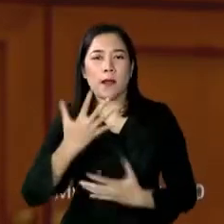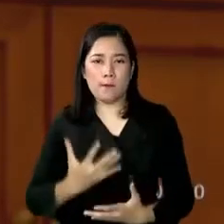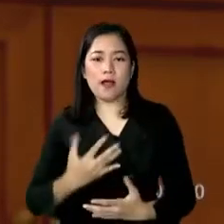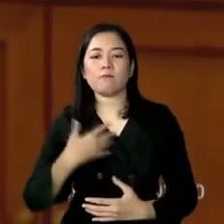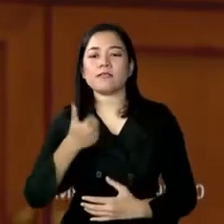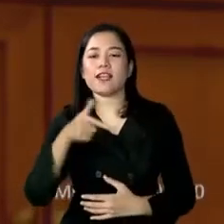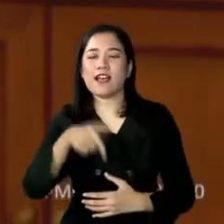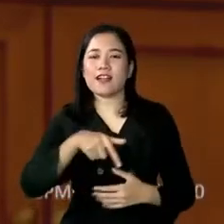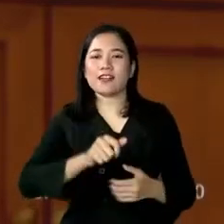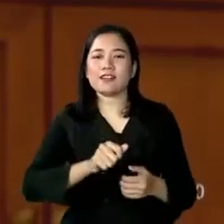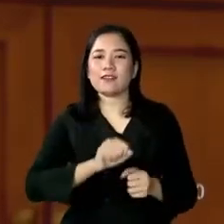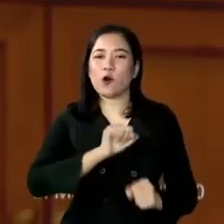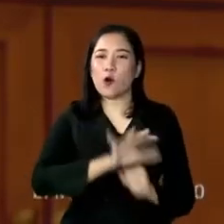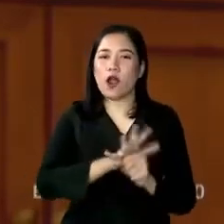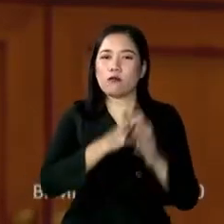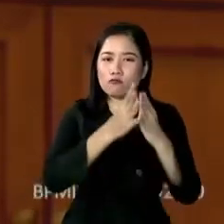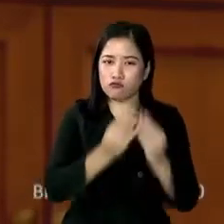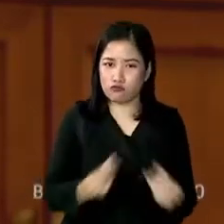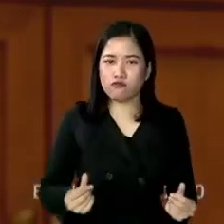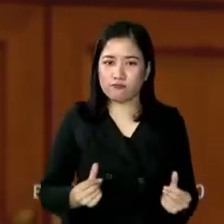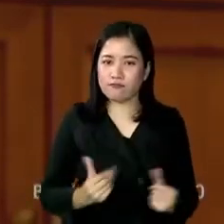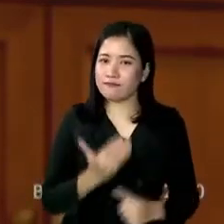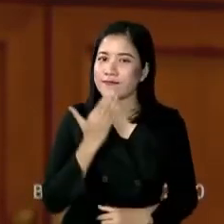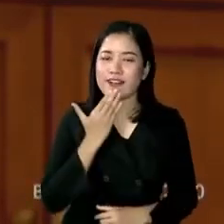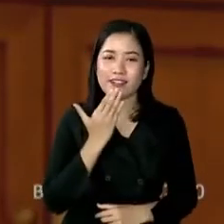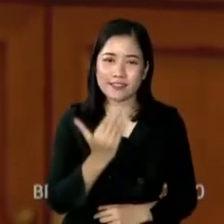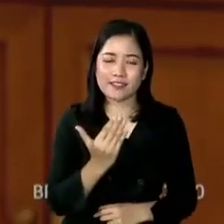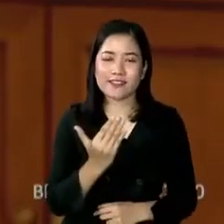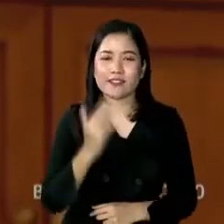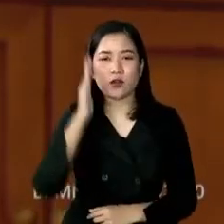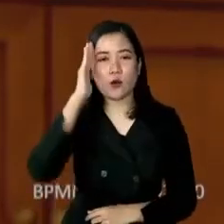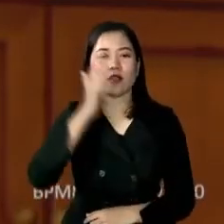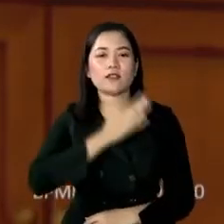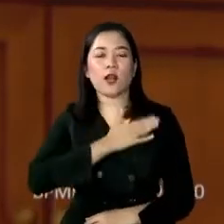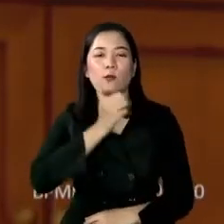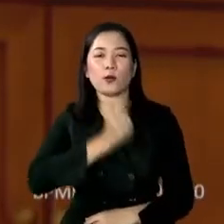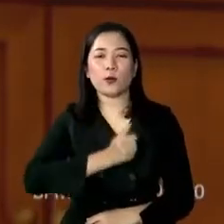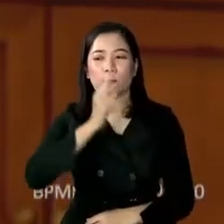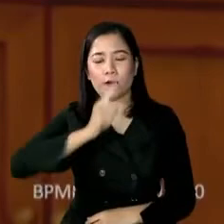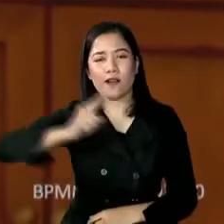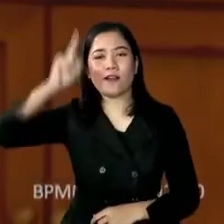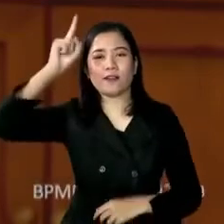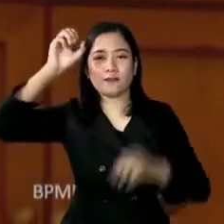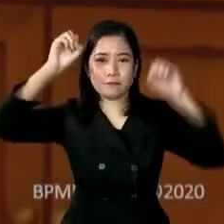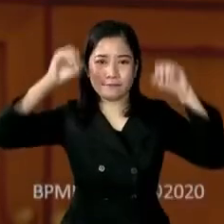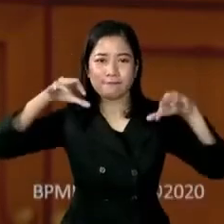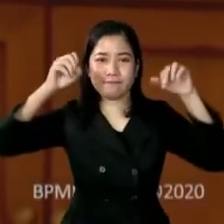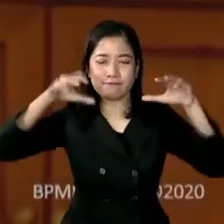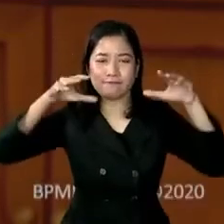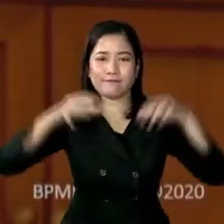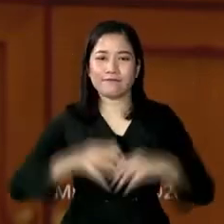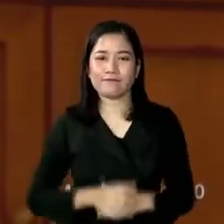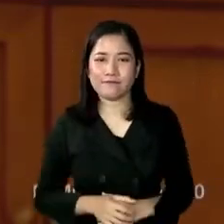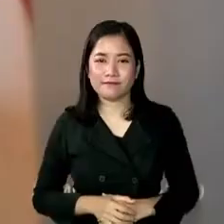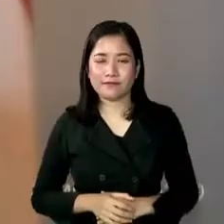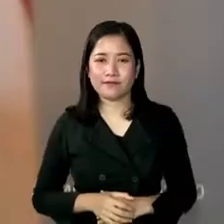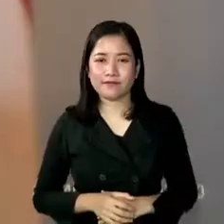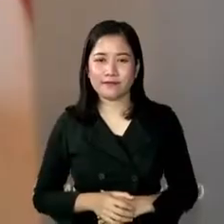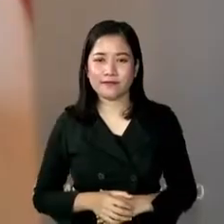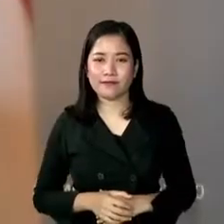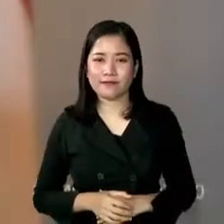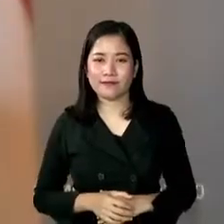melewati ujian wabah ini terima kasih wassalamualaikum Warohmatullohi wabarakatuh